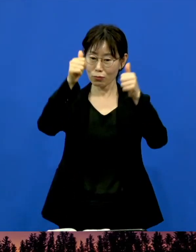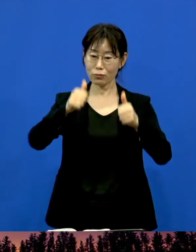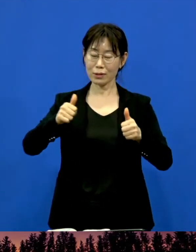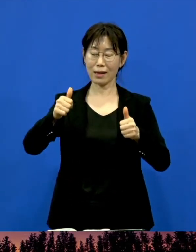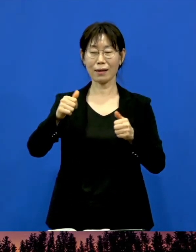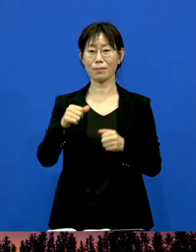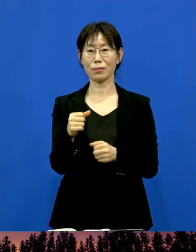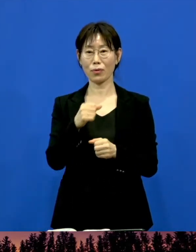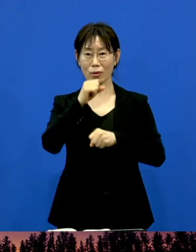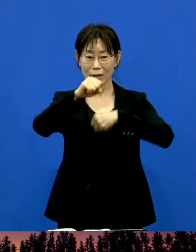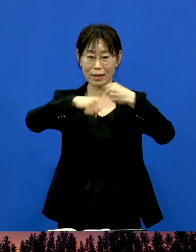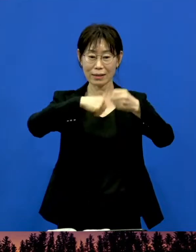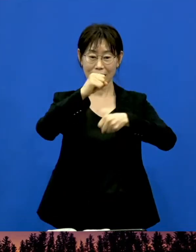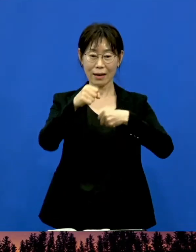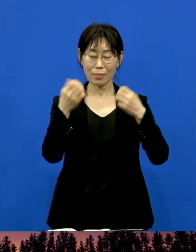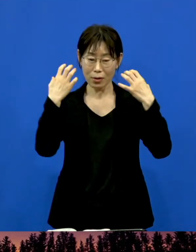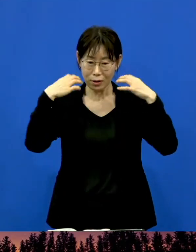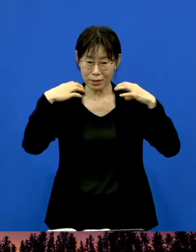짐승들 모양,